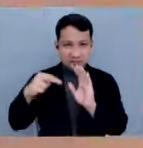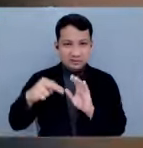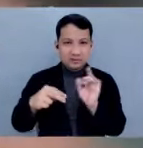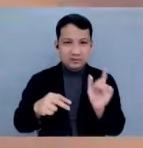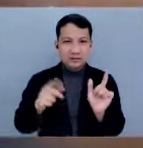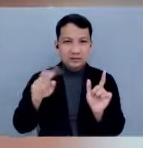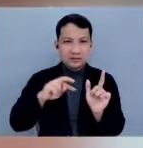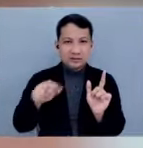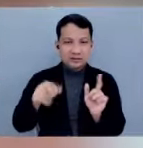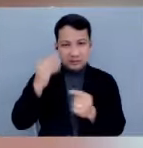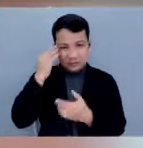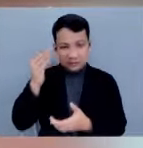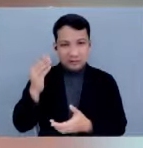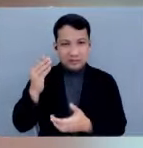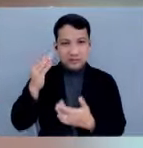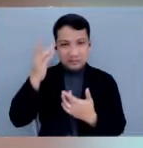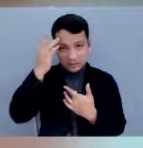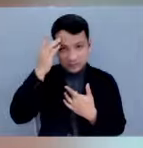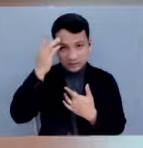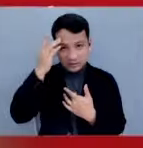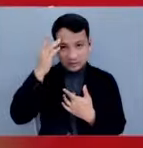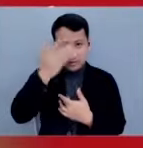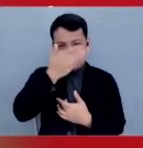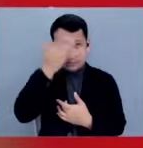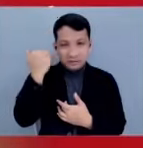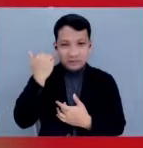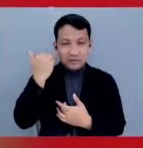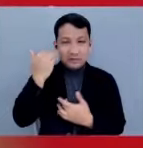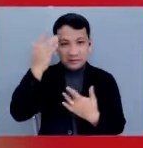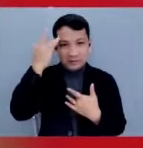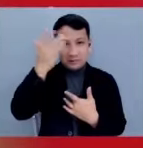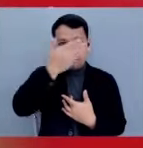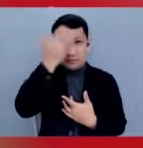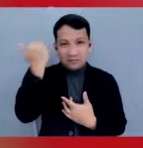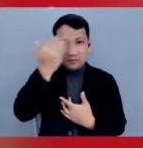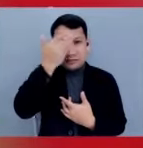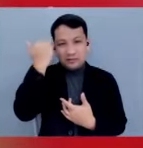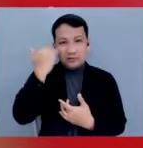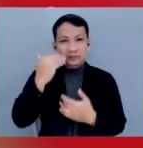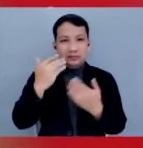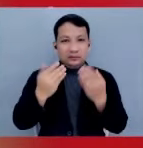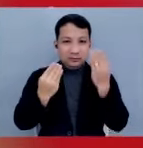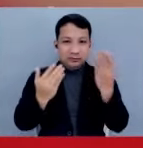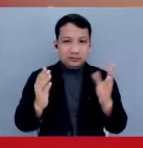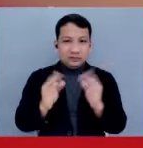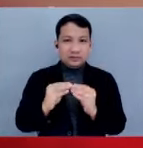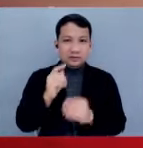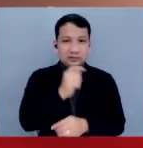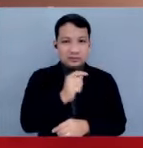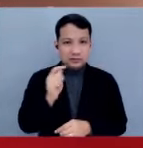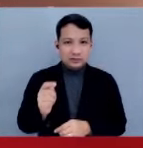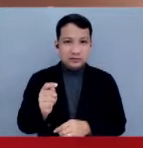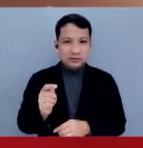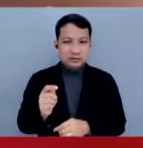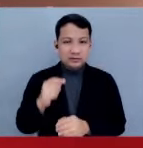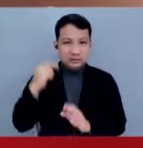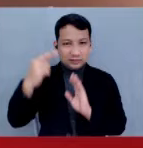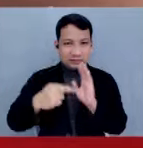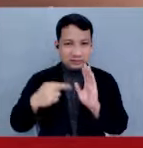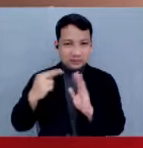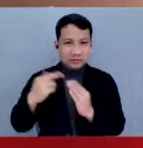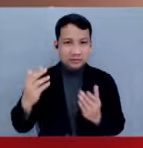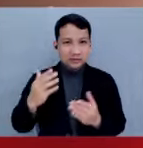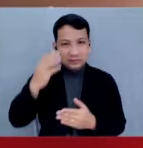madiskubring may Alzheimer's disease si Lola Silvera. O si Vera. Para malibang, naisipan niyang mag-TikTok at mag-record ng maraming memories.